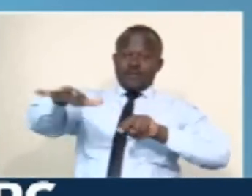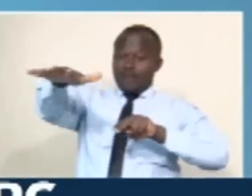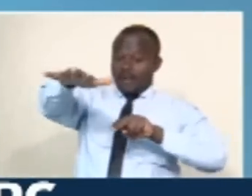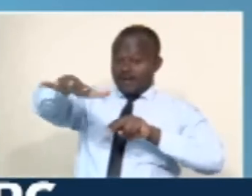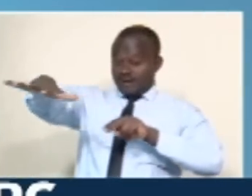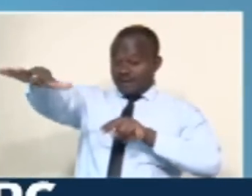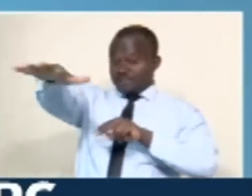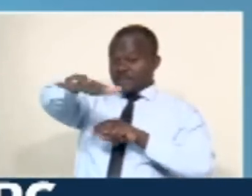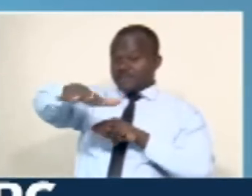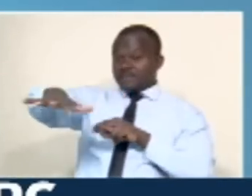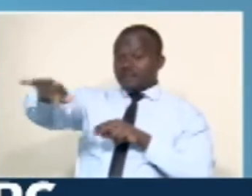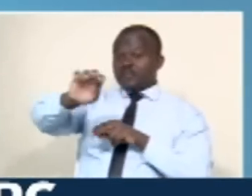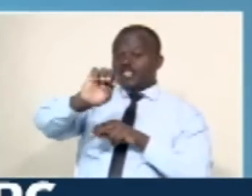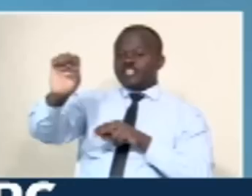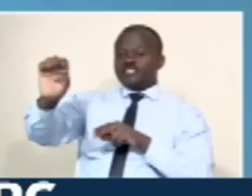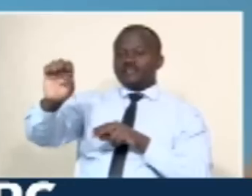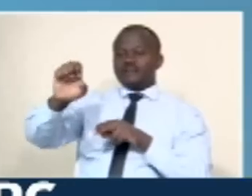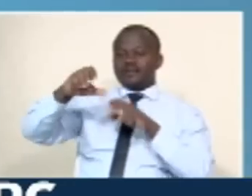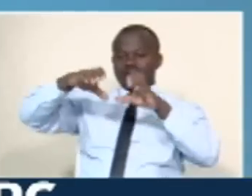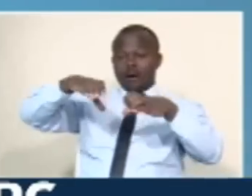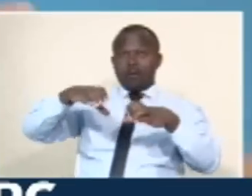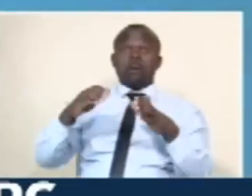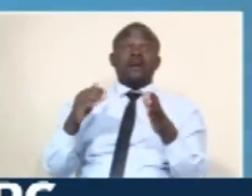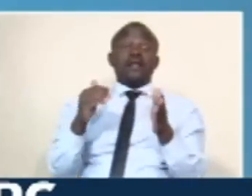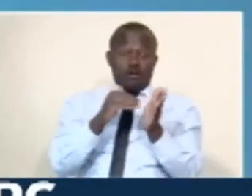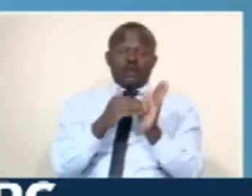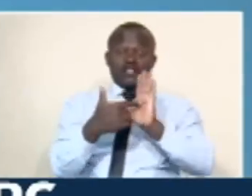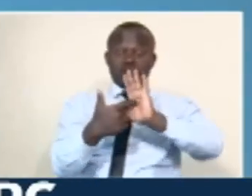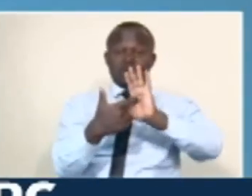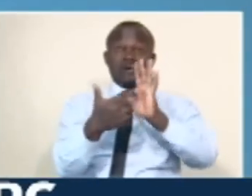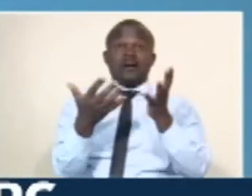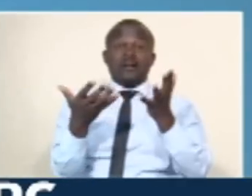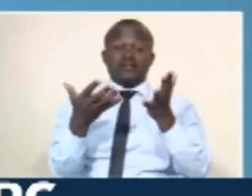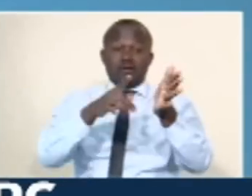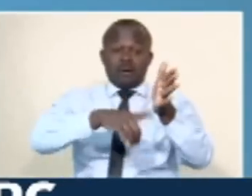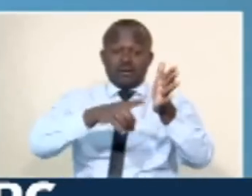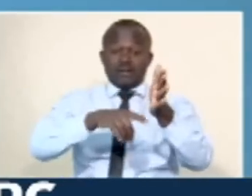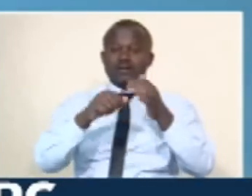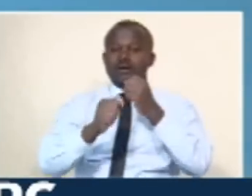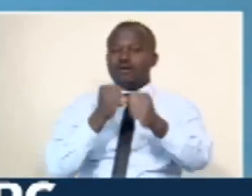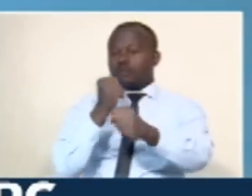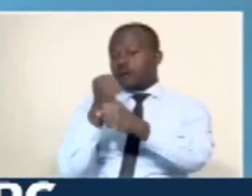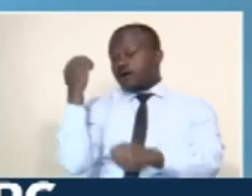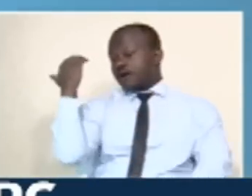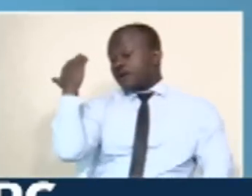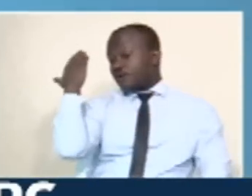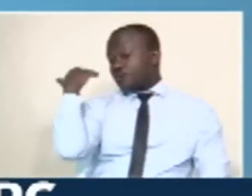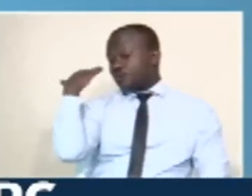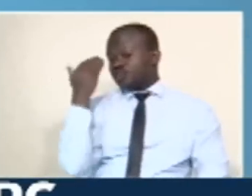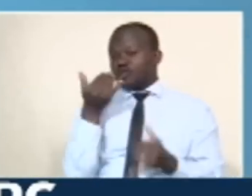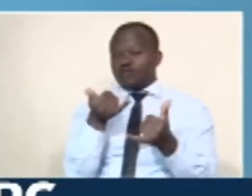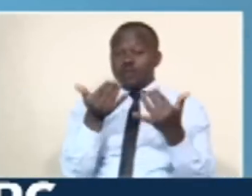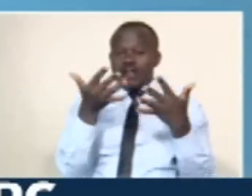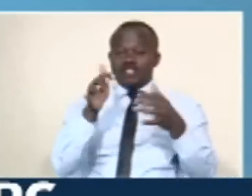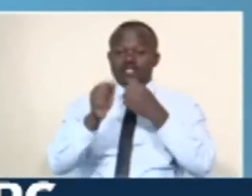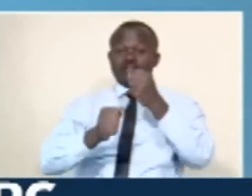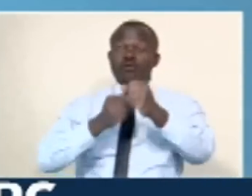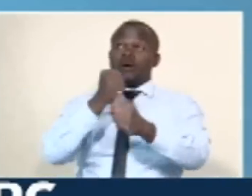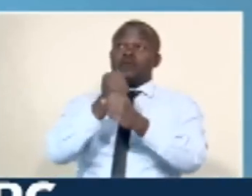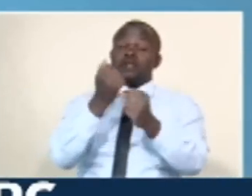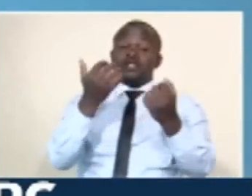kariya karere, muri kariya gace, ndetse n'ikimenyimenyi nafata n'urugero rw'umwaka ushize. Uyu mwaka urashize barahagize